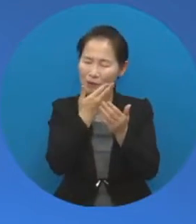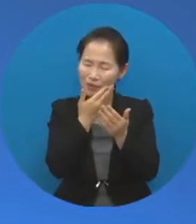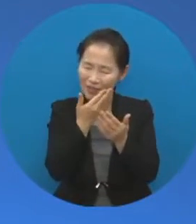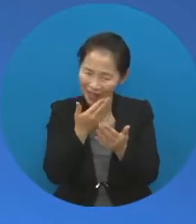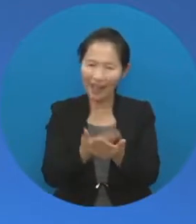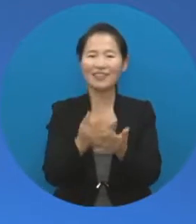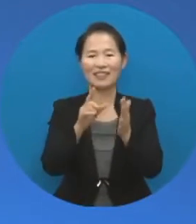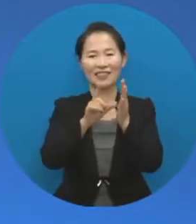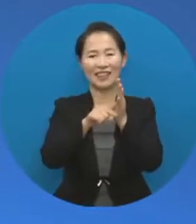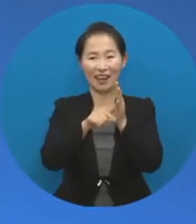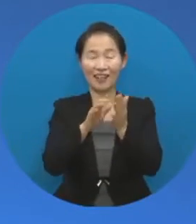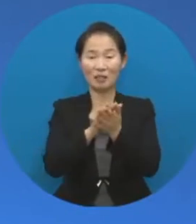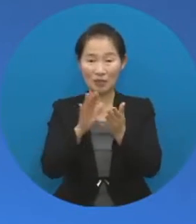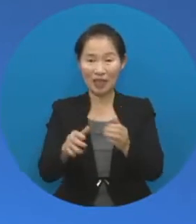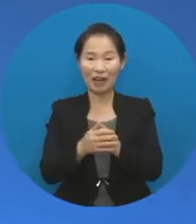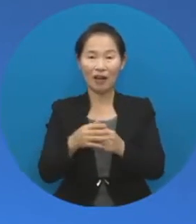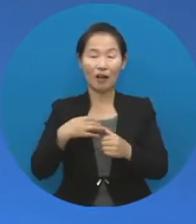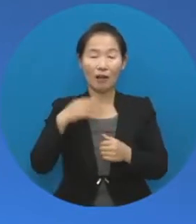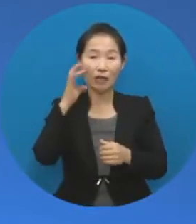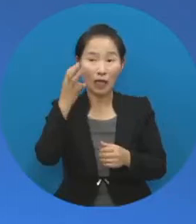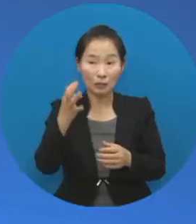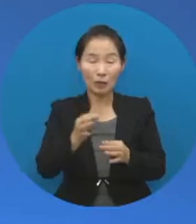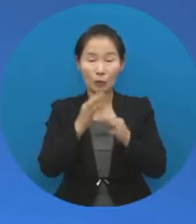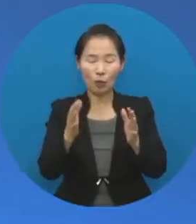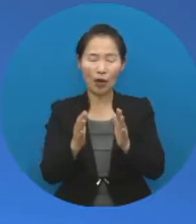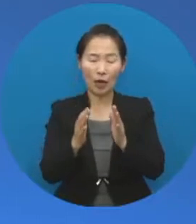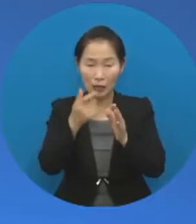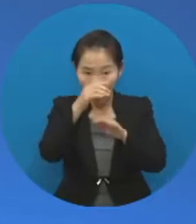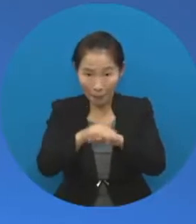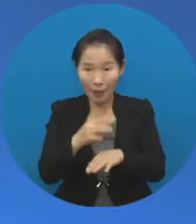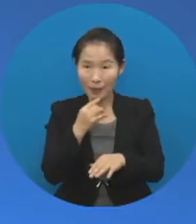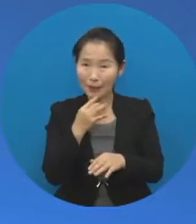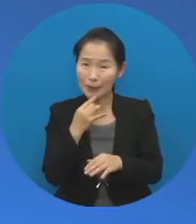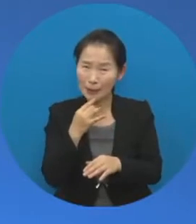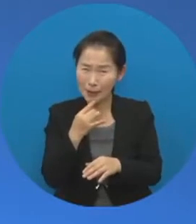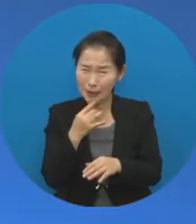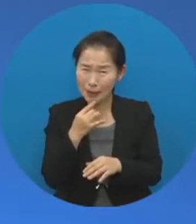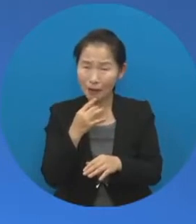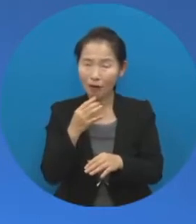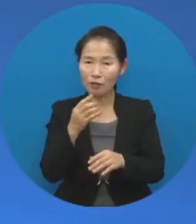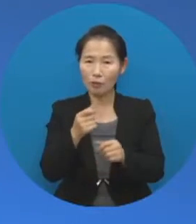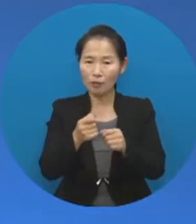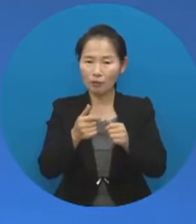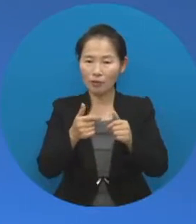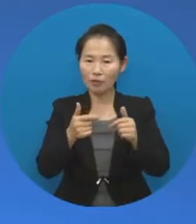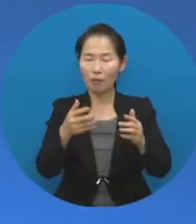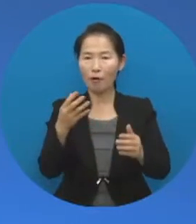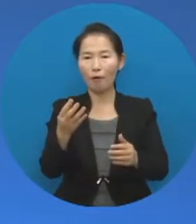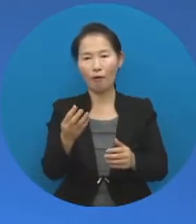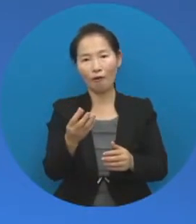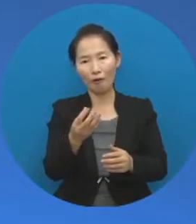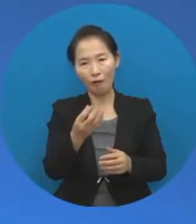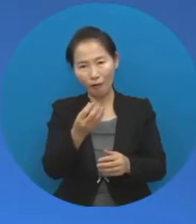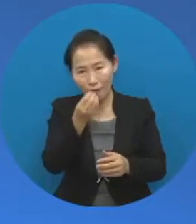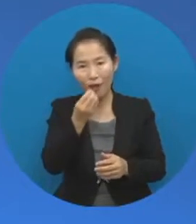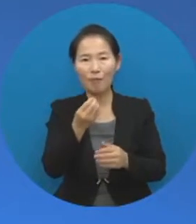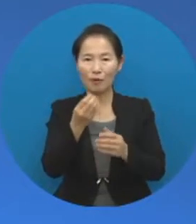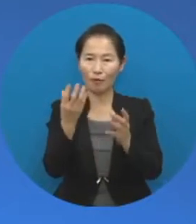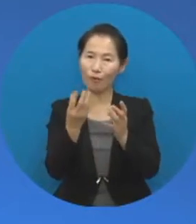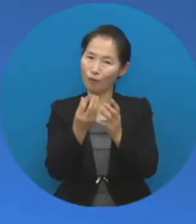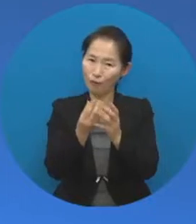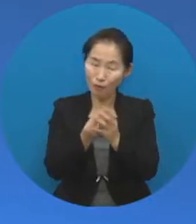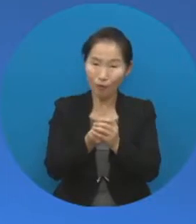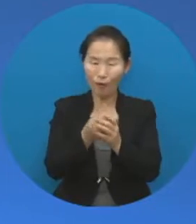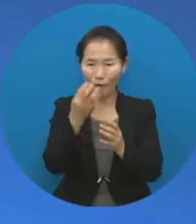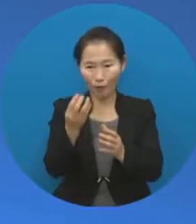저도 너무 그냥 40일 동안 예배만 드렸는데 점점 거룩해지기 시작하는 거예요. 그래서 어느 날 저도